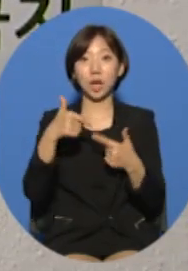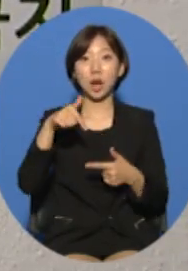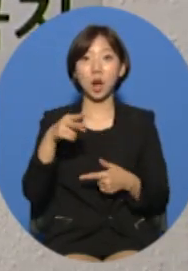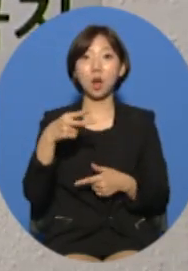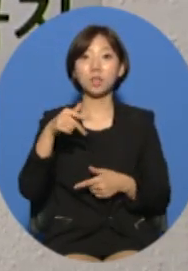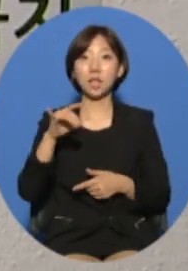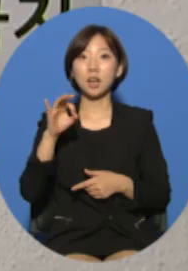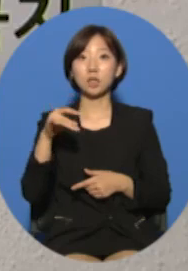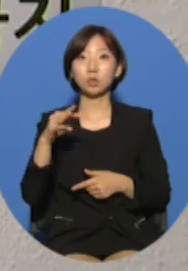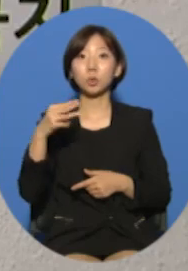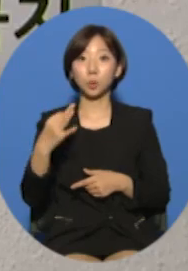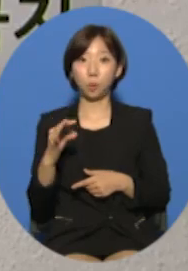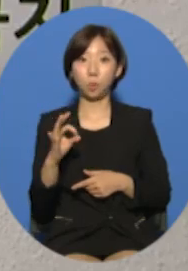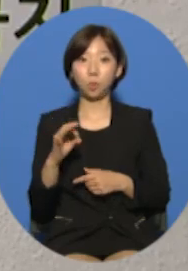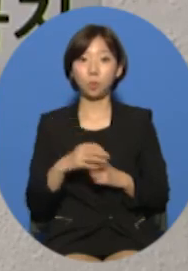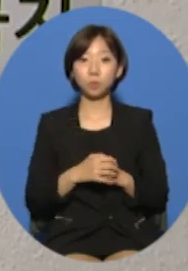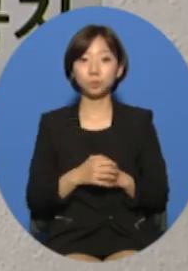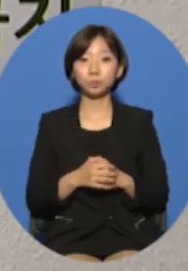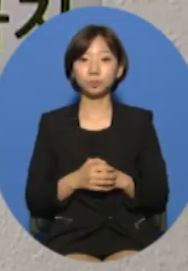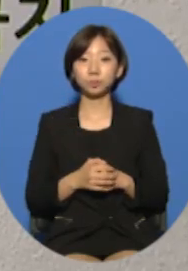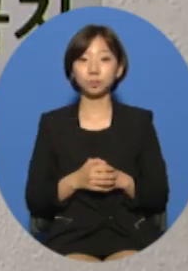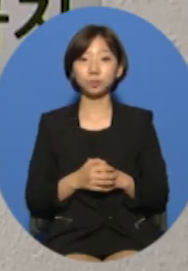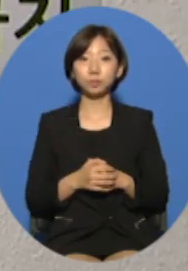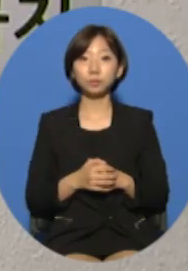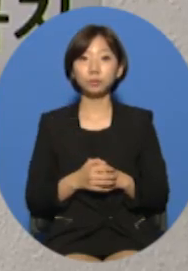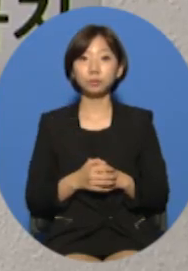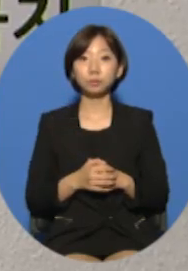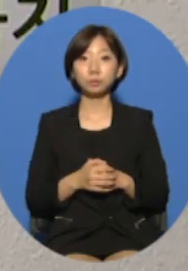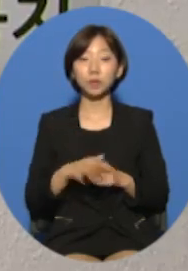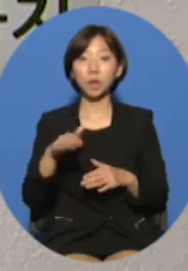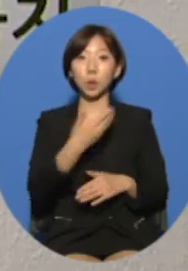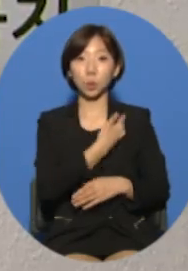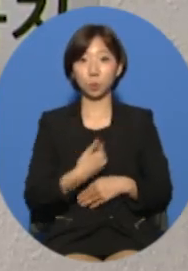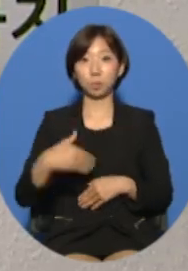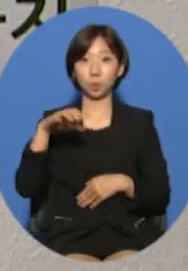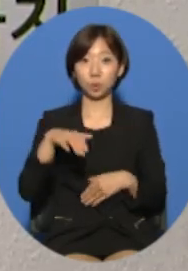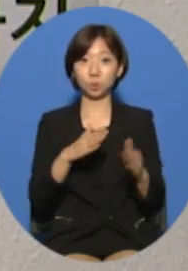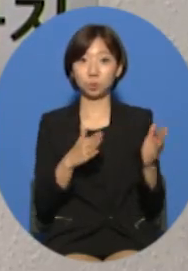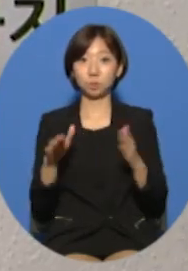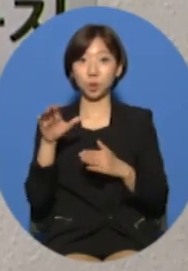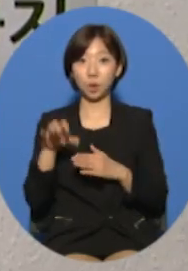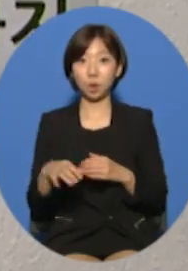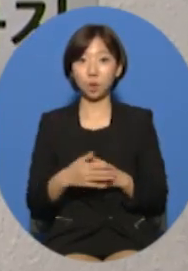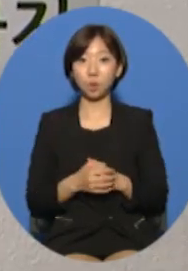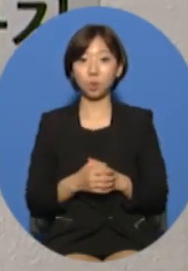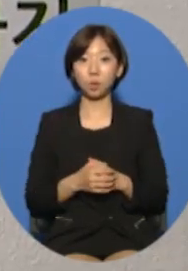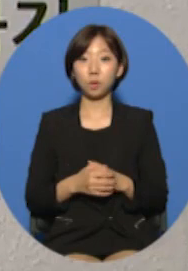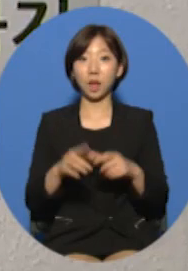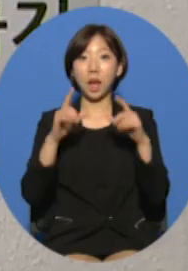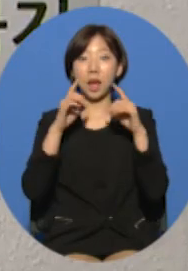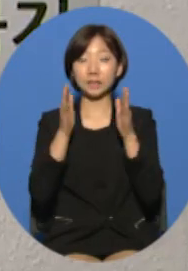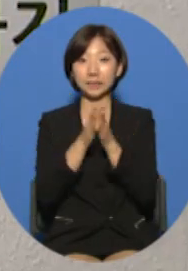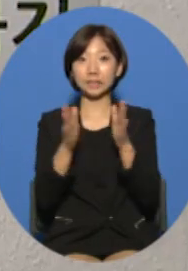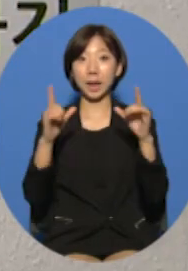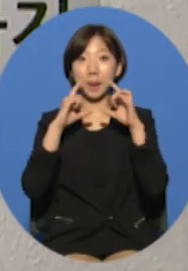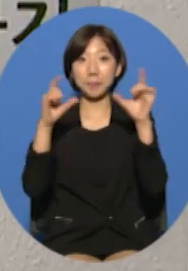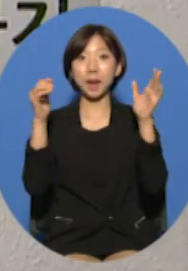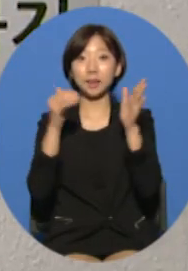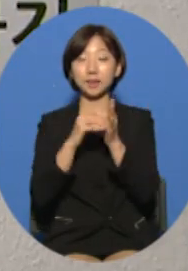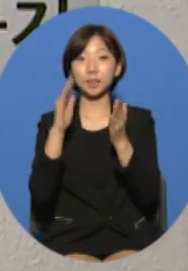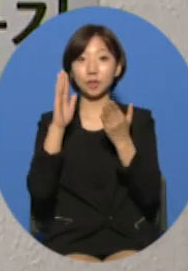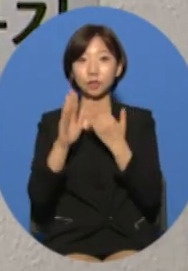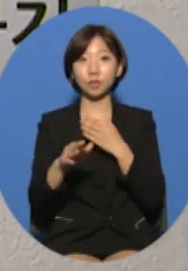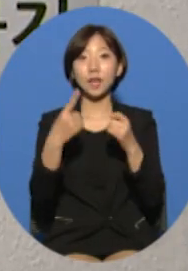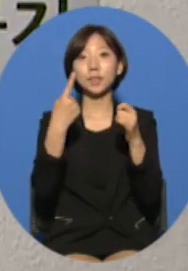거제일동 제6투표소입니다. 이곳은 주민센터에 마련된 투표소인데요. 투표 개시 선언과 함께 첫 번째 선거인이